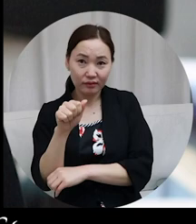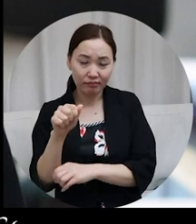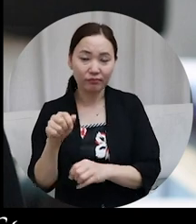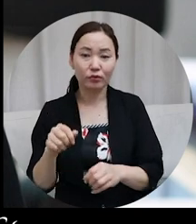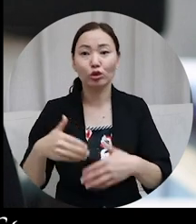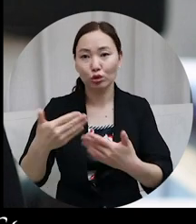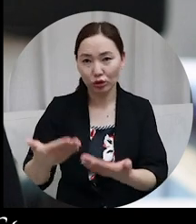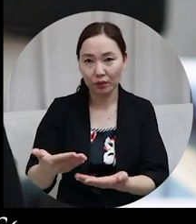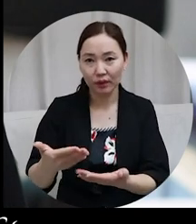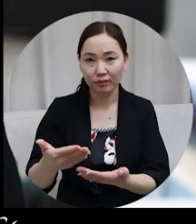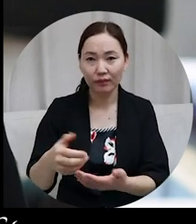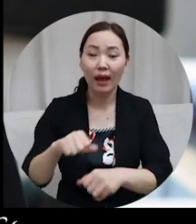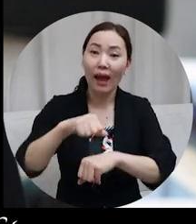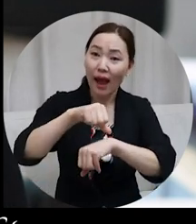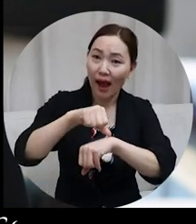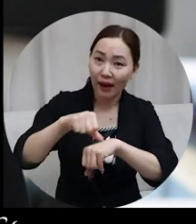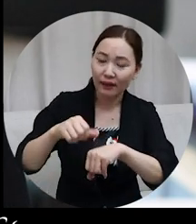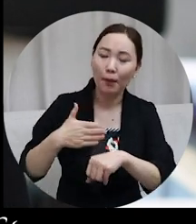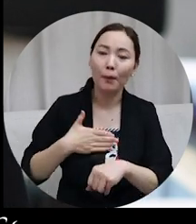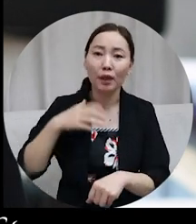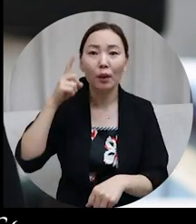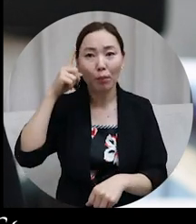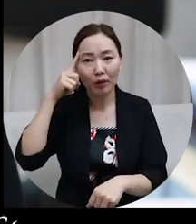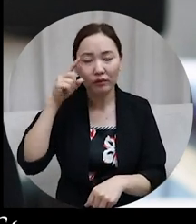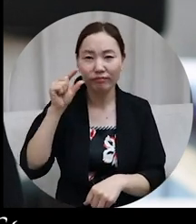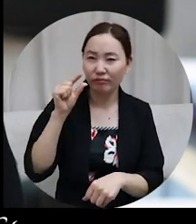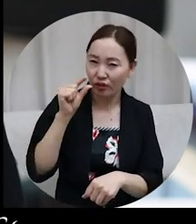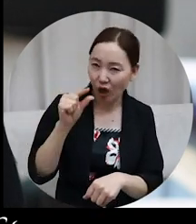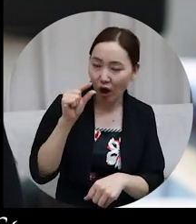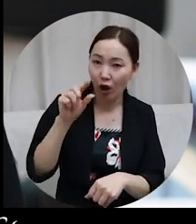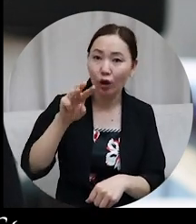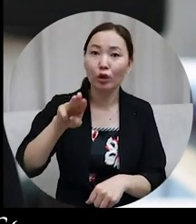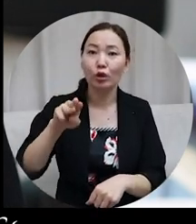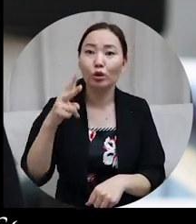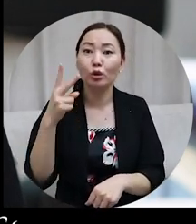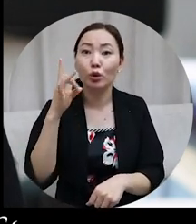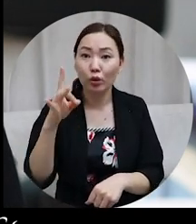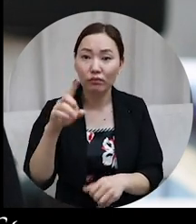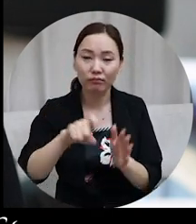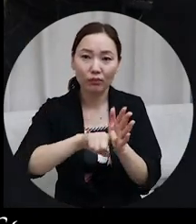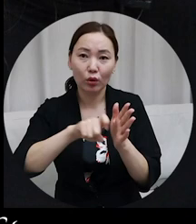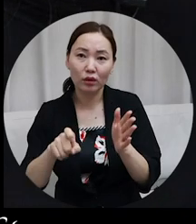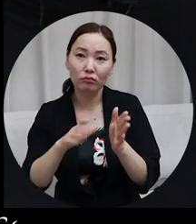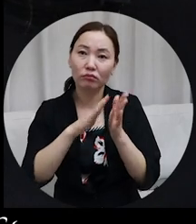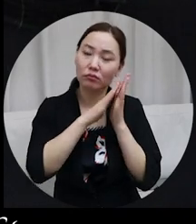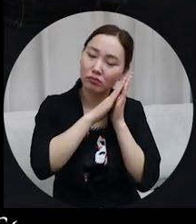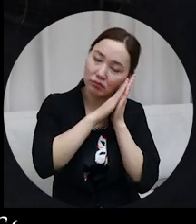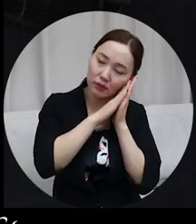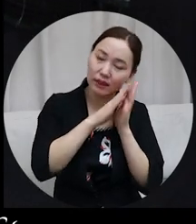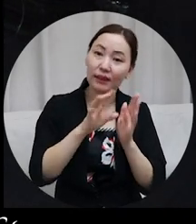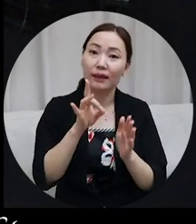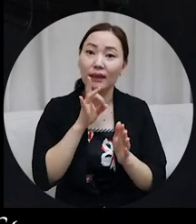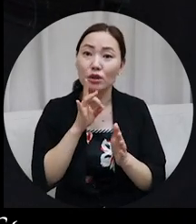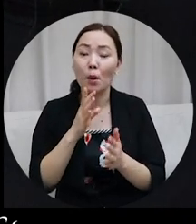жичгэн унт толгонд орох гэж байгаа юм шиг л бүх юм тэгээ болоо өнгөрцөн шүү дээ